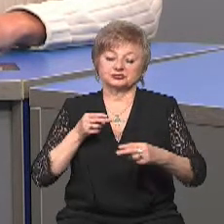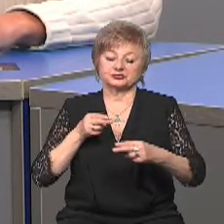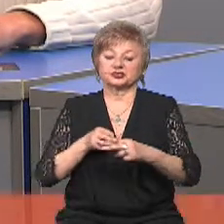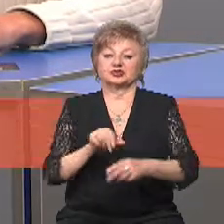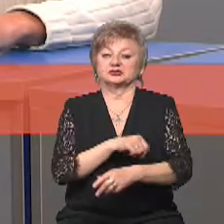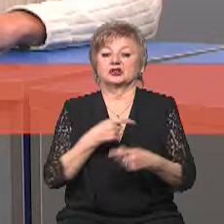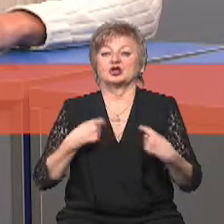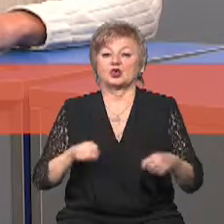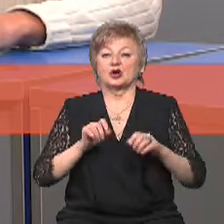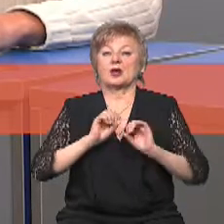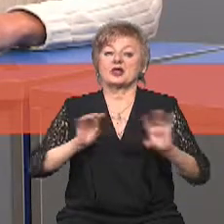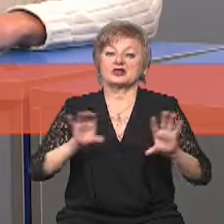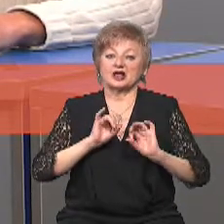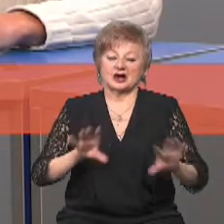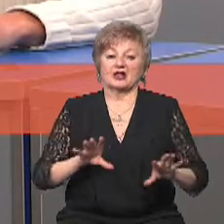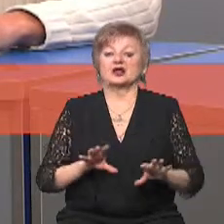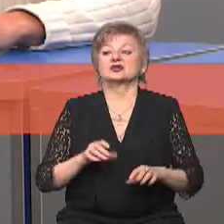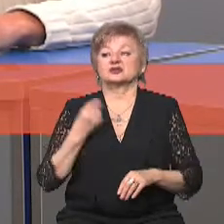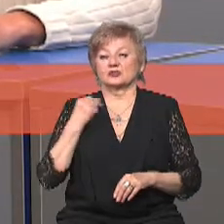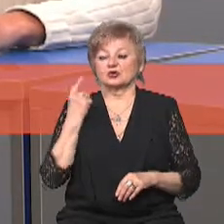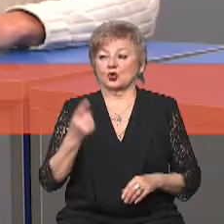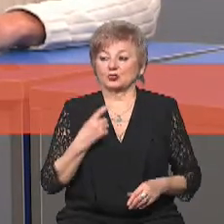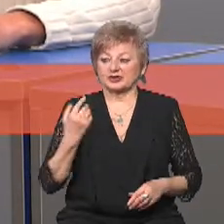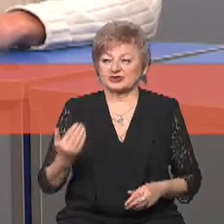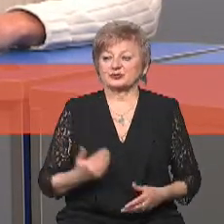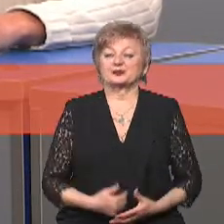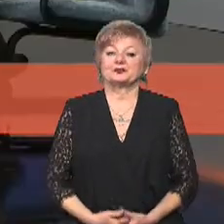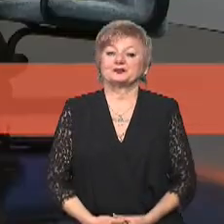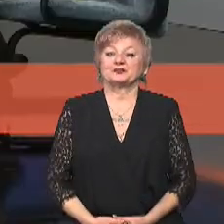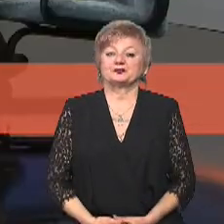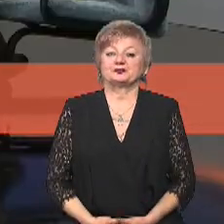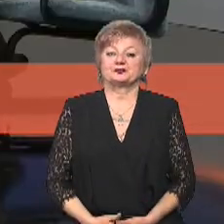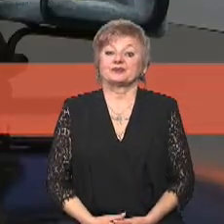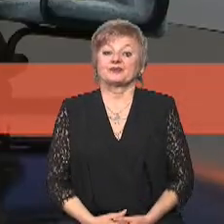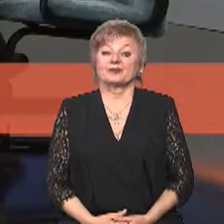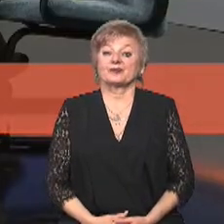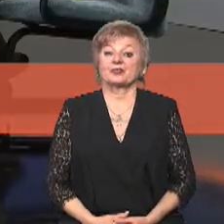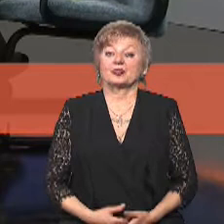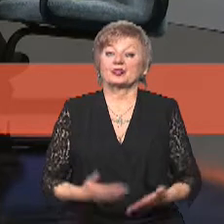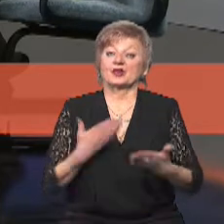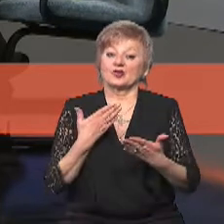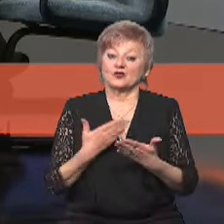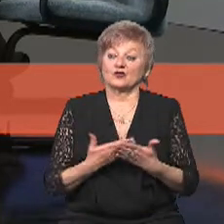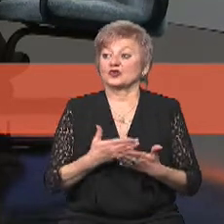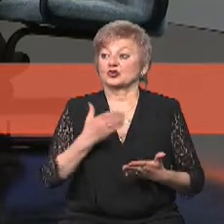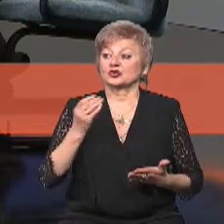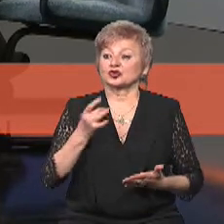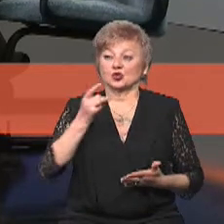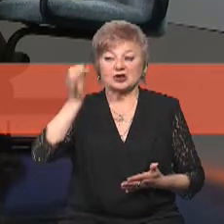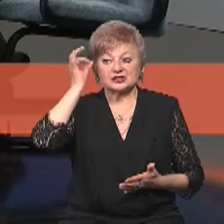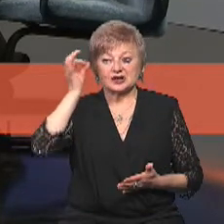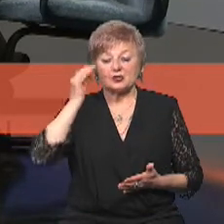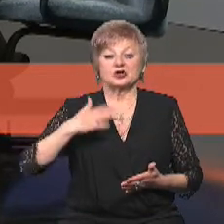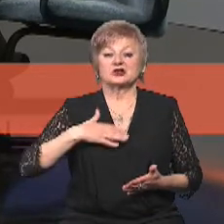наркоторгівлі, наркоклами та наркозалежності у Запорізькій області. Добрий вечір. Добрий вечір. І от ще раз хотіла нагадати